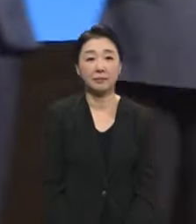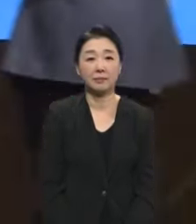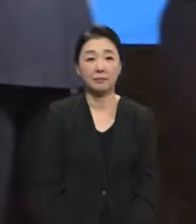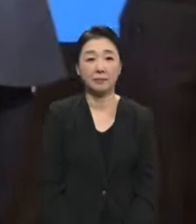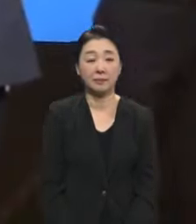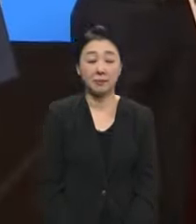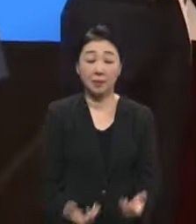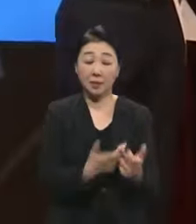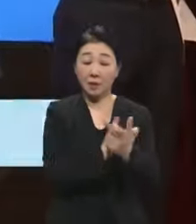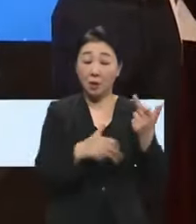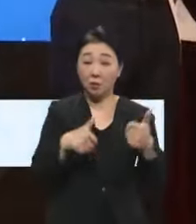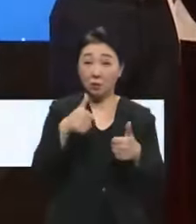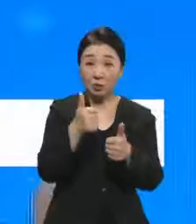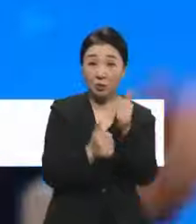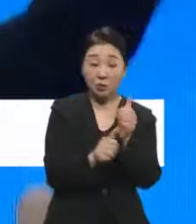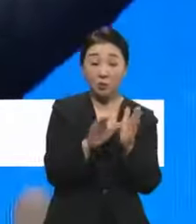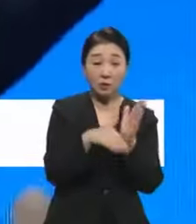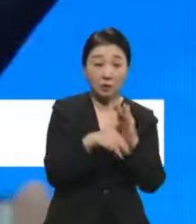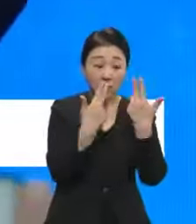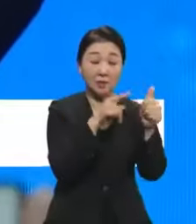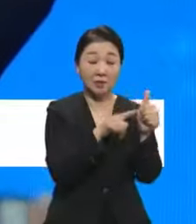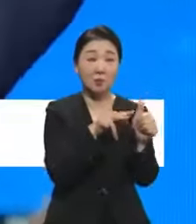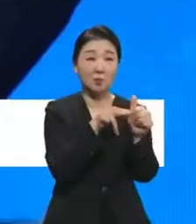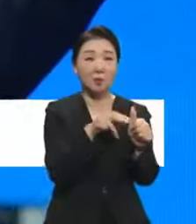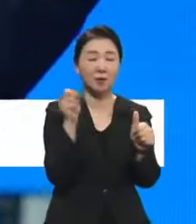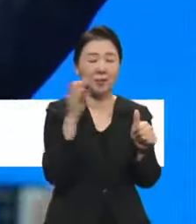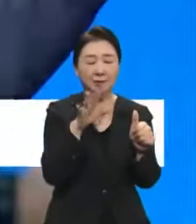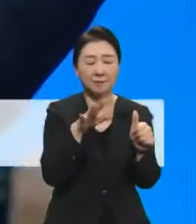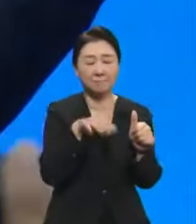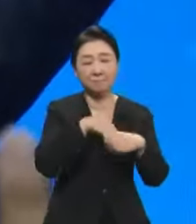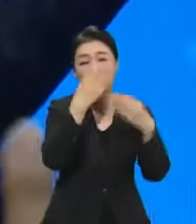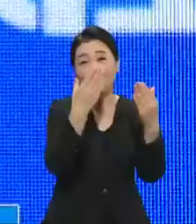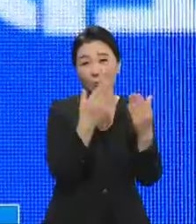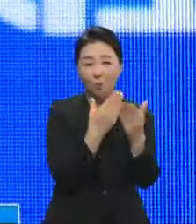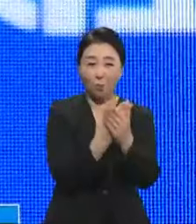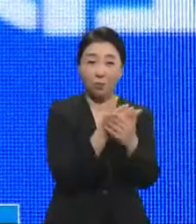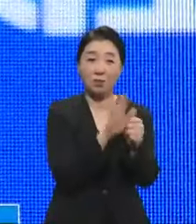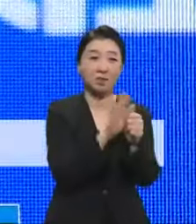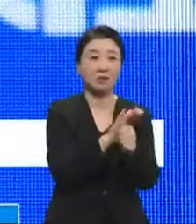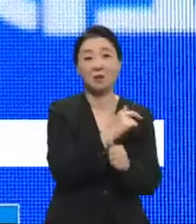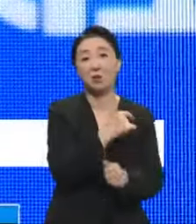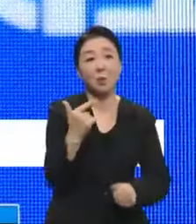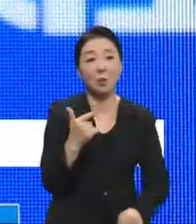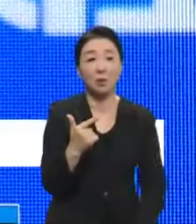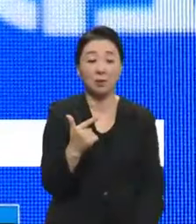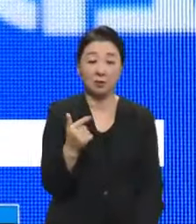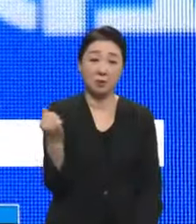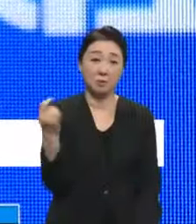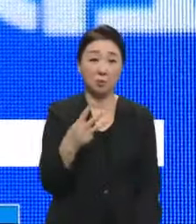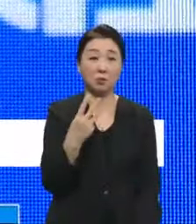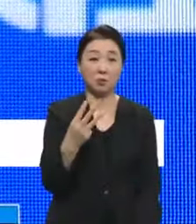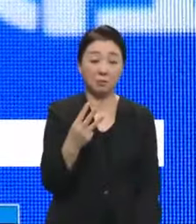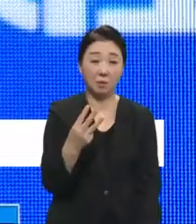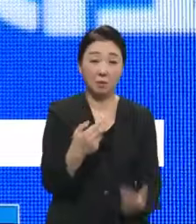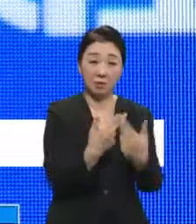강원 지역 경선에서 이재명 후보가 또다시 압승을 거뒀습니다. 기호 3번 이재명